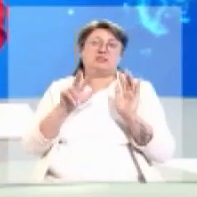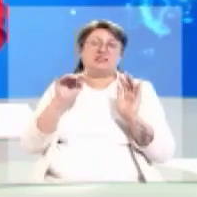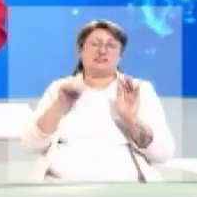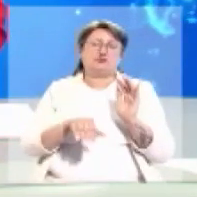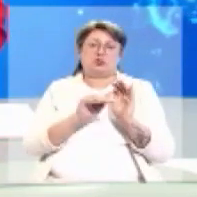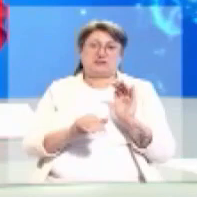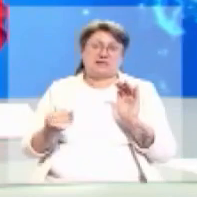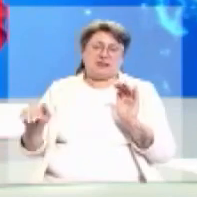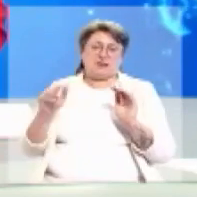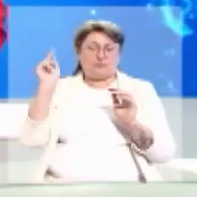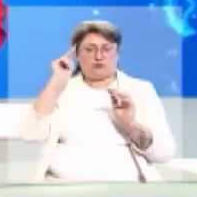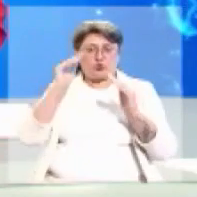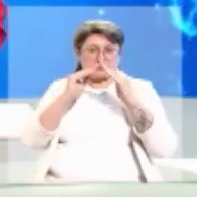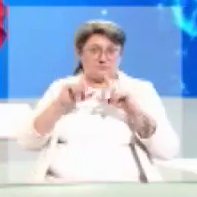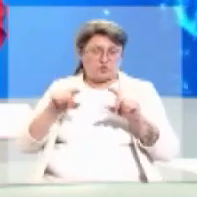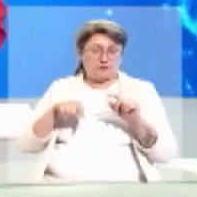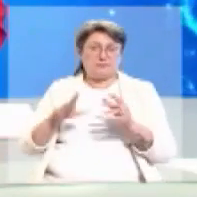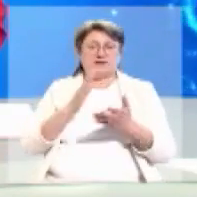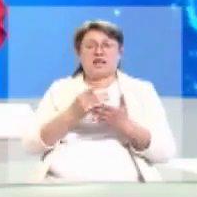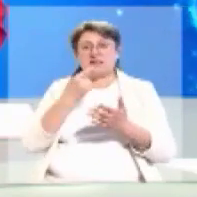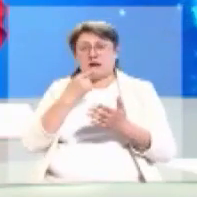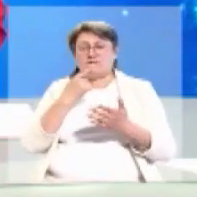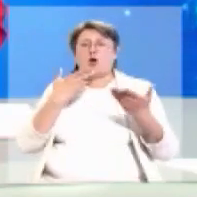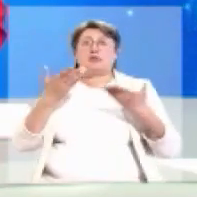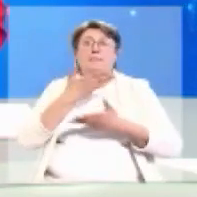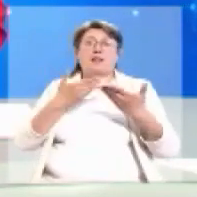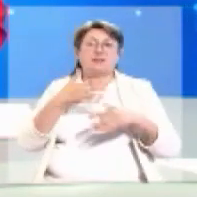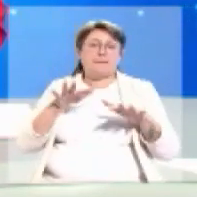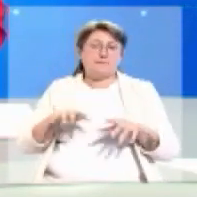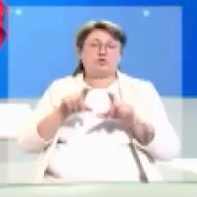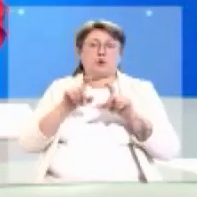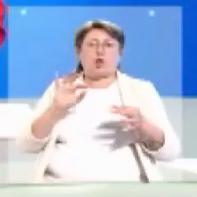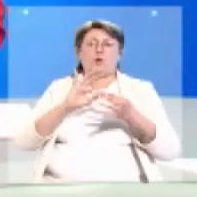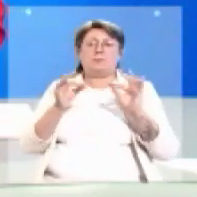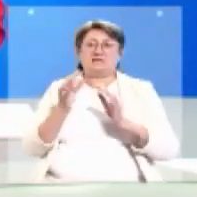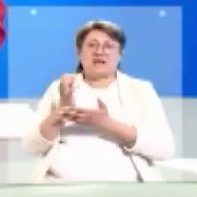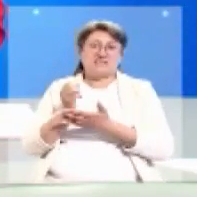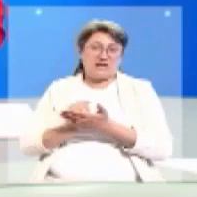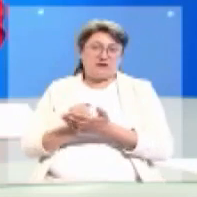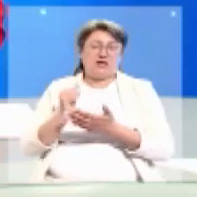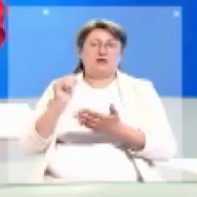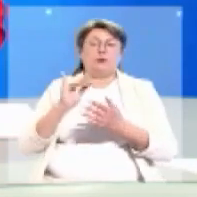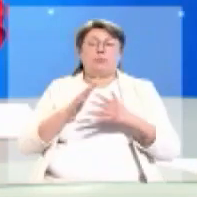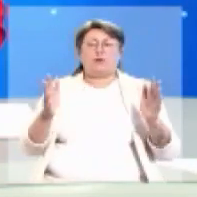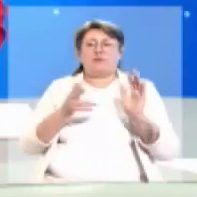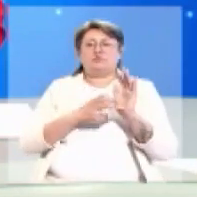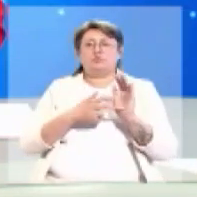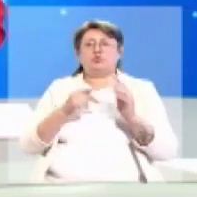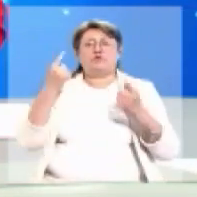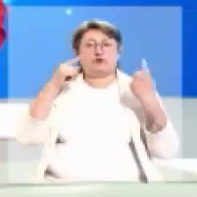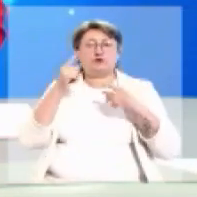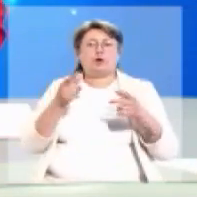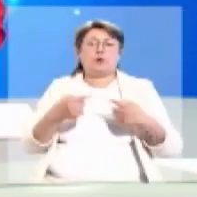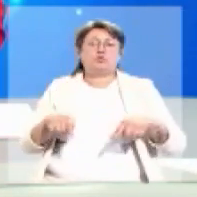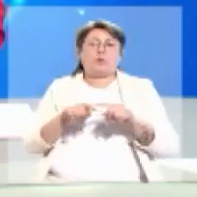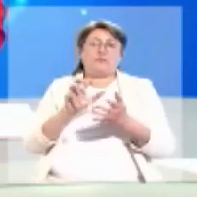тысячи детей. В учебных заведениях действуют языковые и дебатные площадки, школы Олимпийского резерва и более 800 творческих кружков